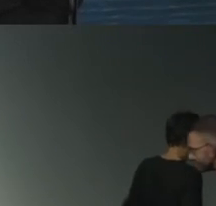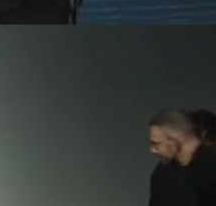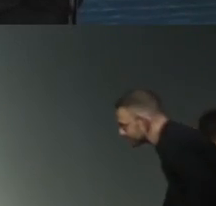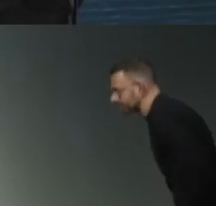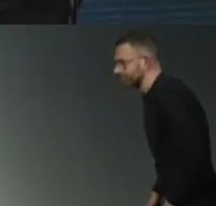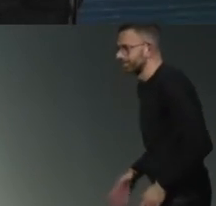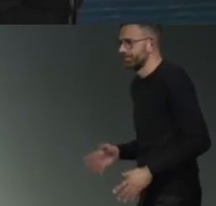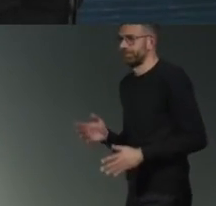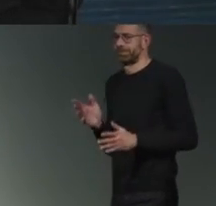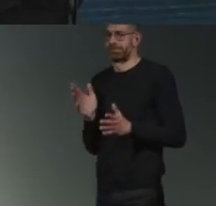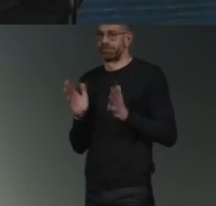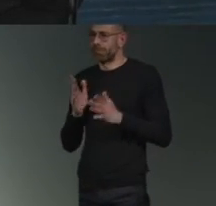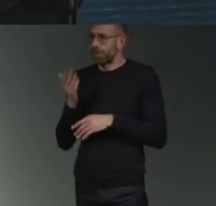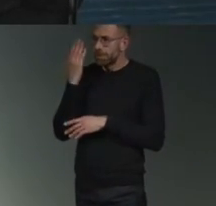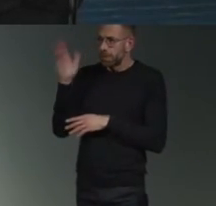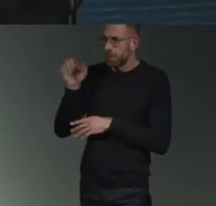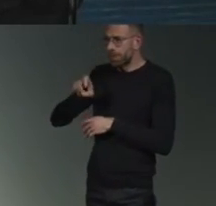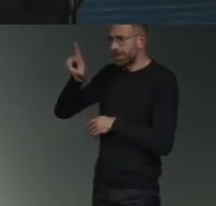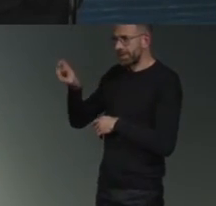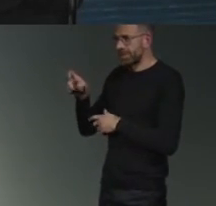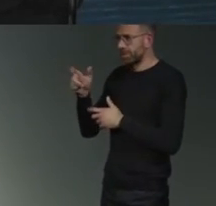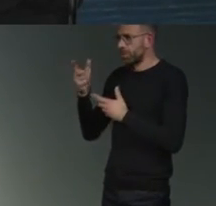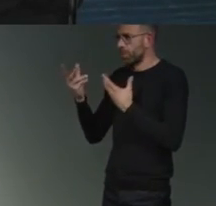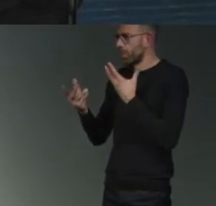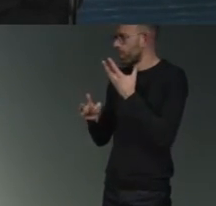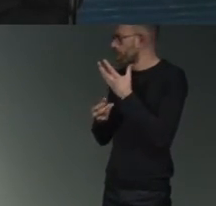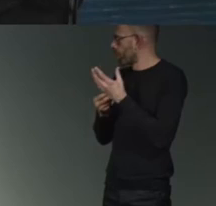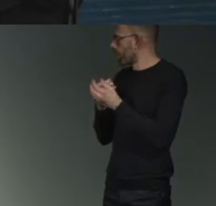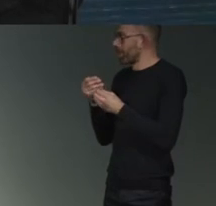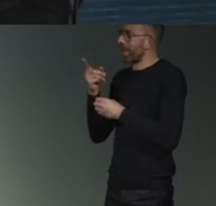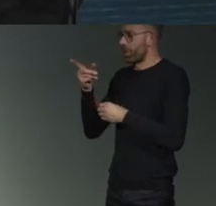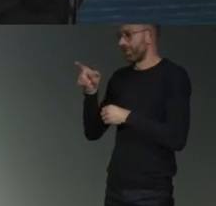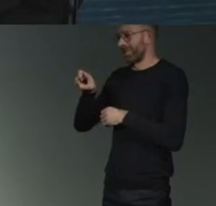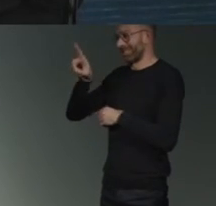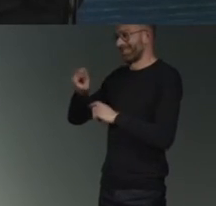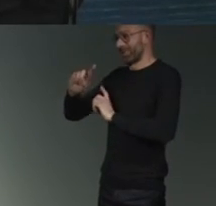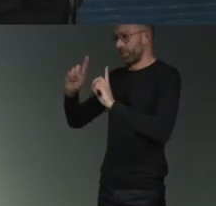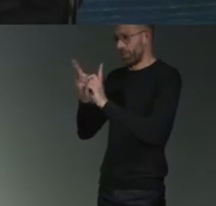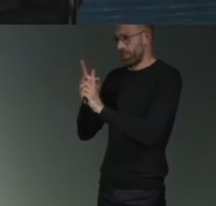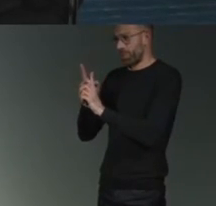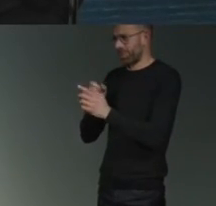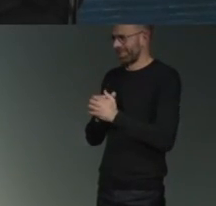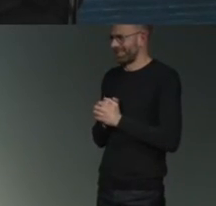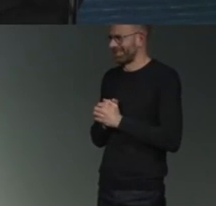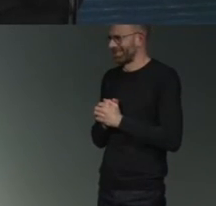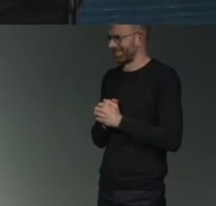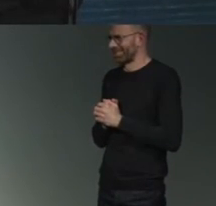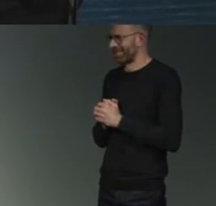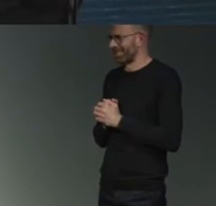une autre question, mais peut-être que tu peux aussi aller dans... Alors, très courte, hein, très courte.